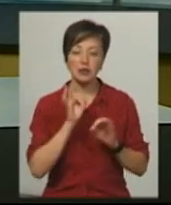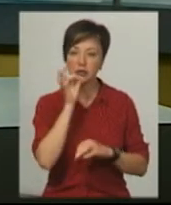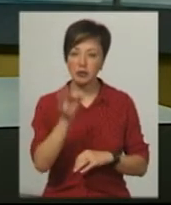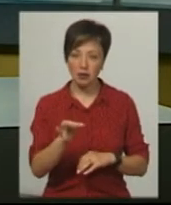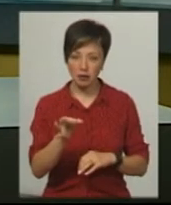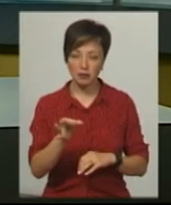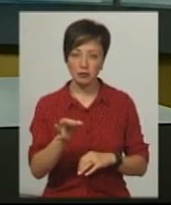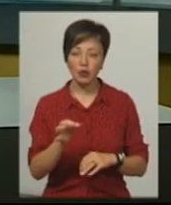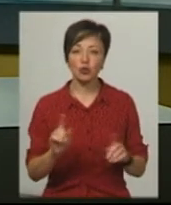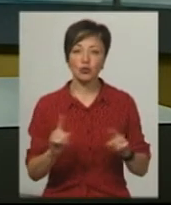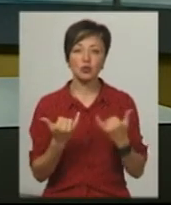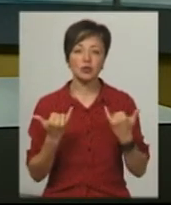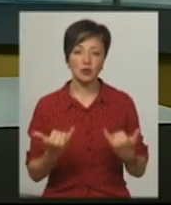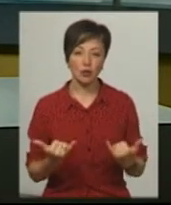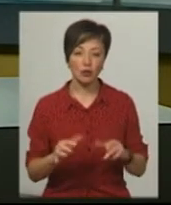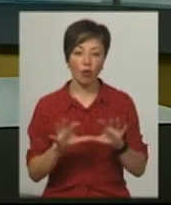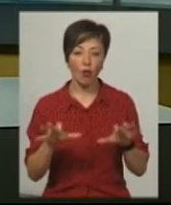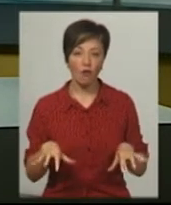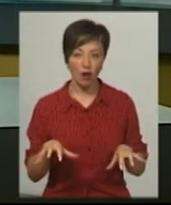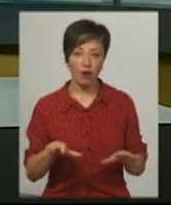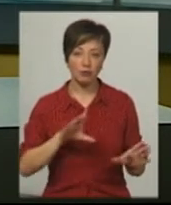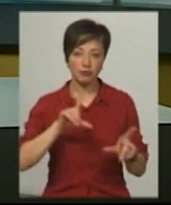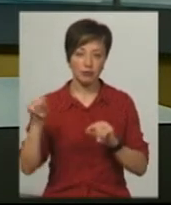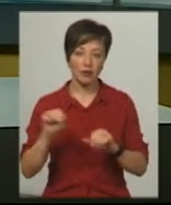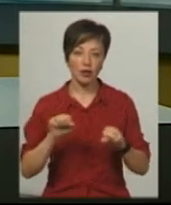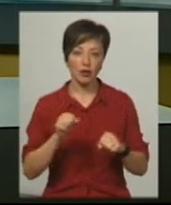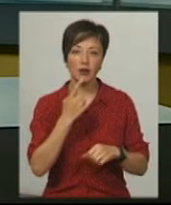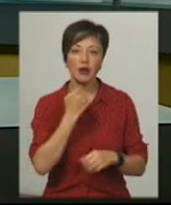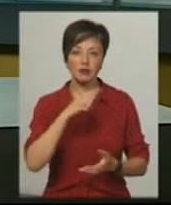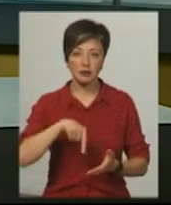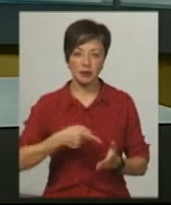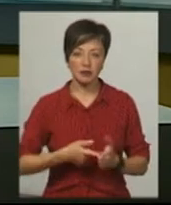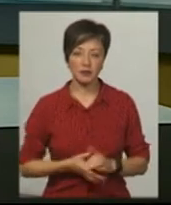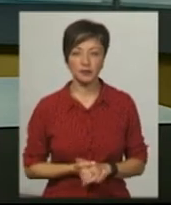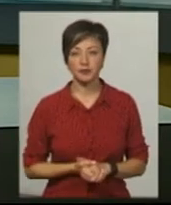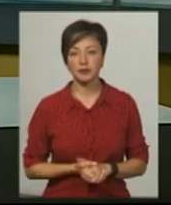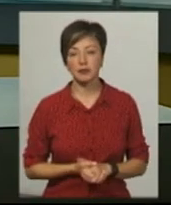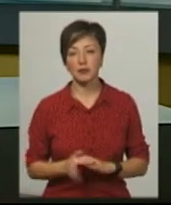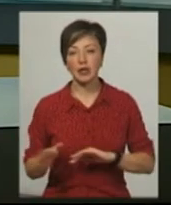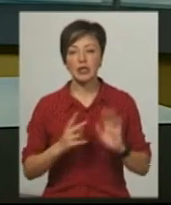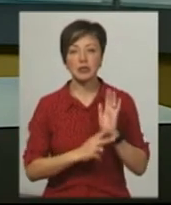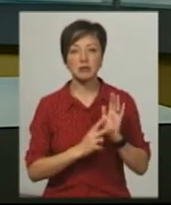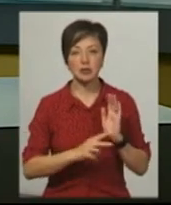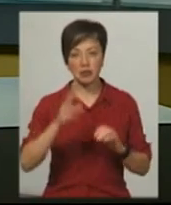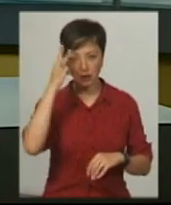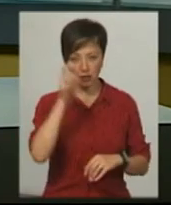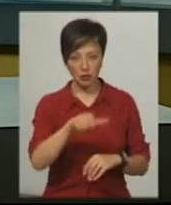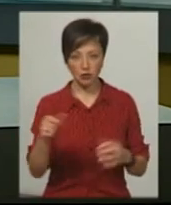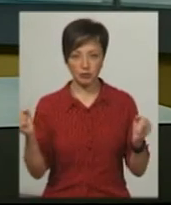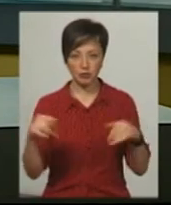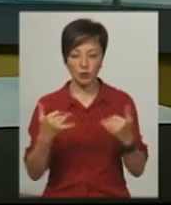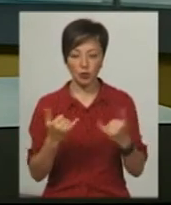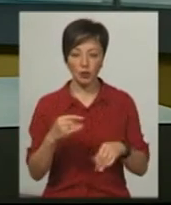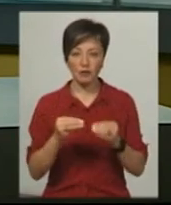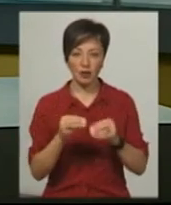сказала Суспільному, що наразі голова ОДА перебуває у відрядженні в Красилові. 70 хмельничан зібралися сьогодні о